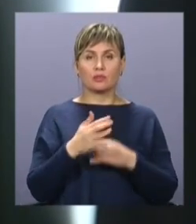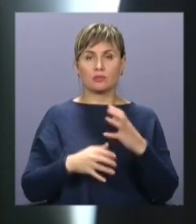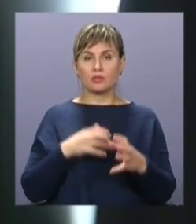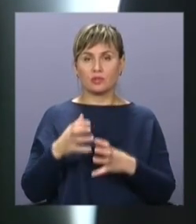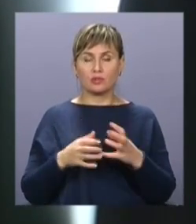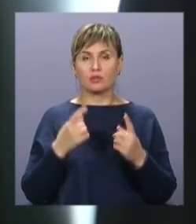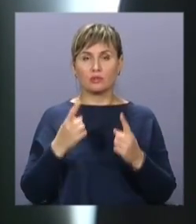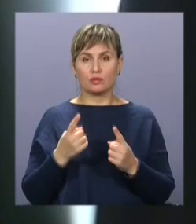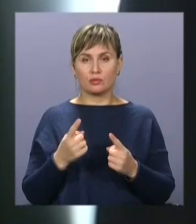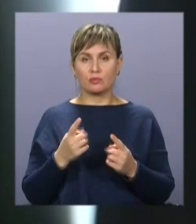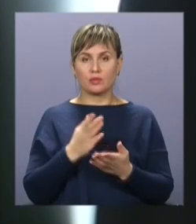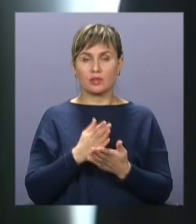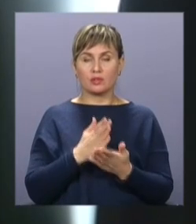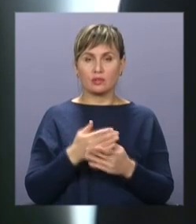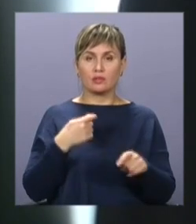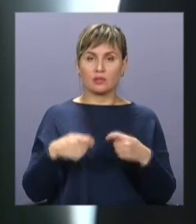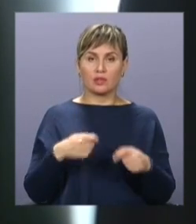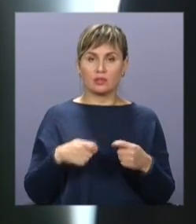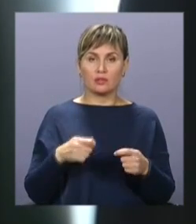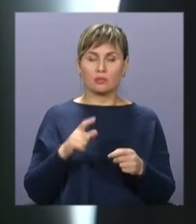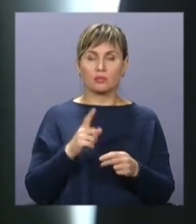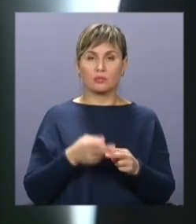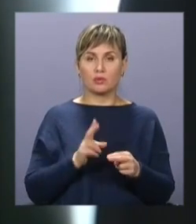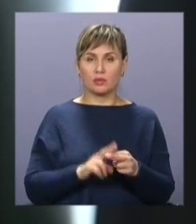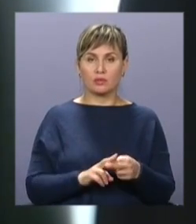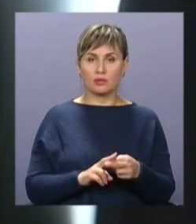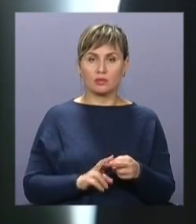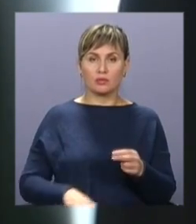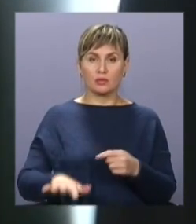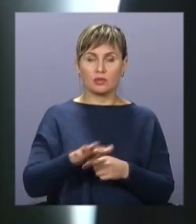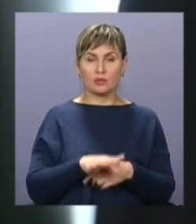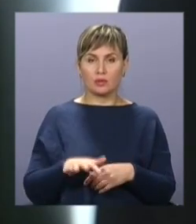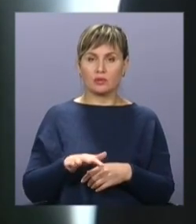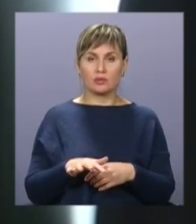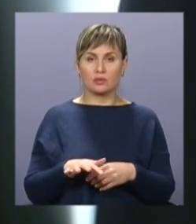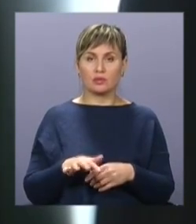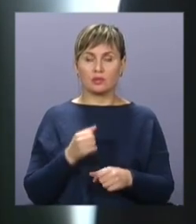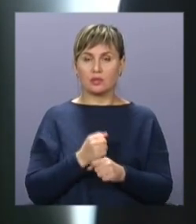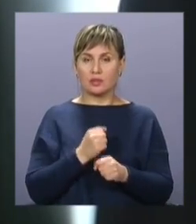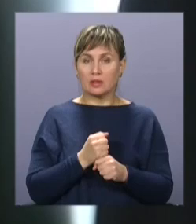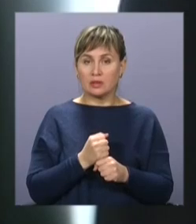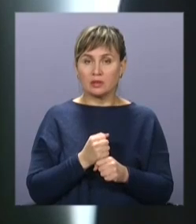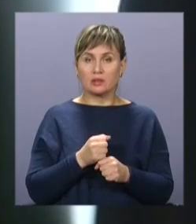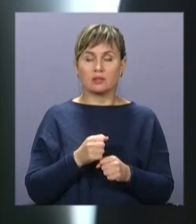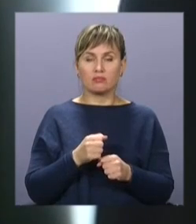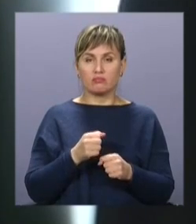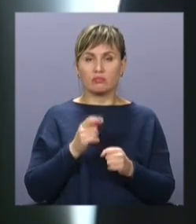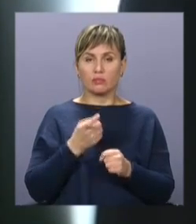сети, да, крупные игроки, находились в торговых центрах. Именно потому, что торговые пространства, торговые улицы не были к этому готовы. То есть у нас было такое хаотичное развитие.